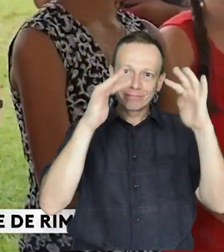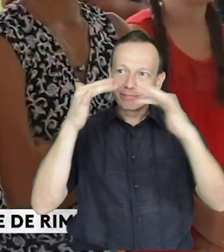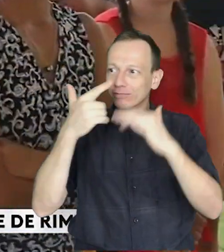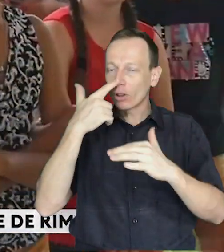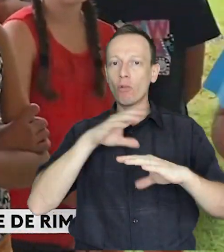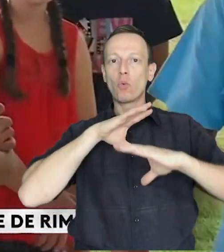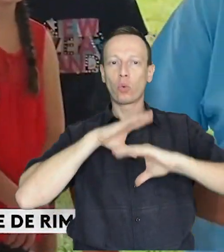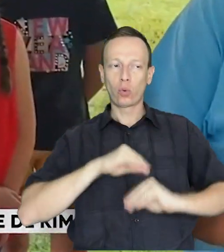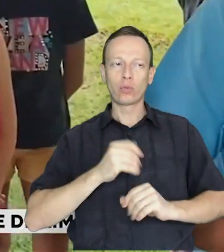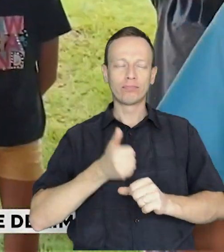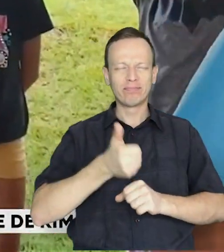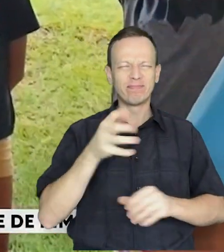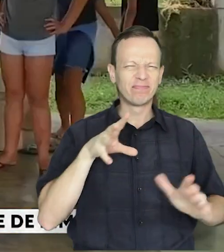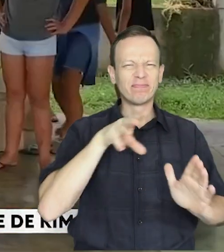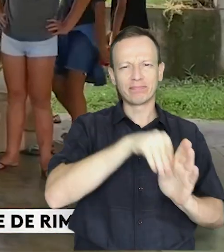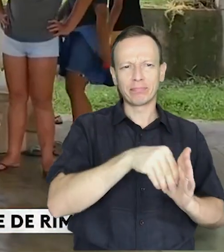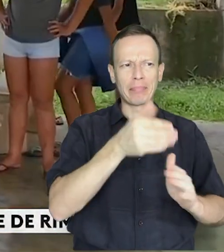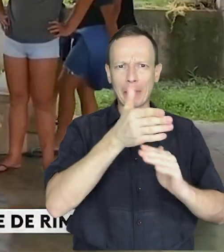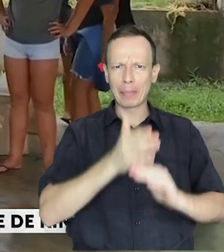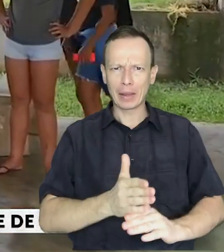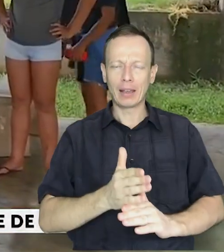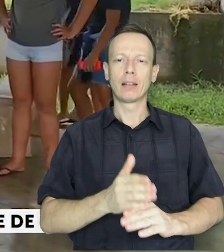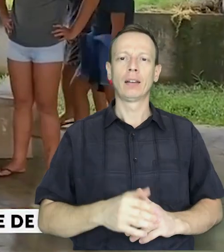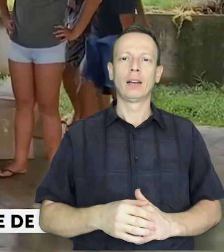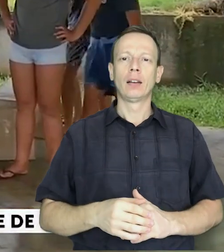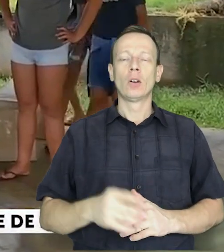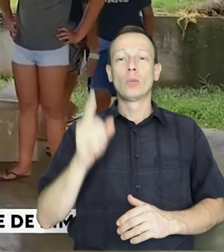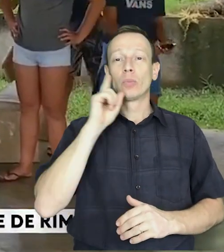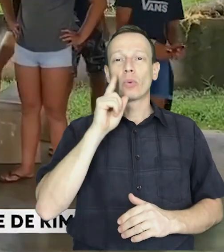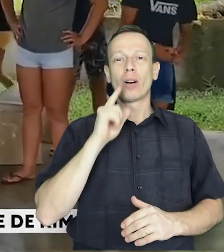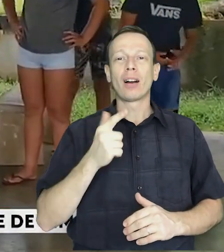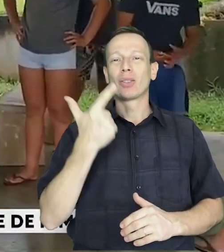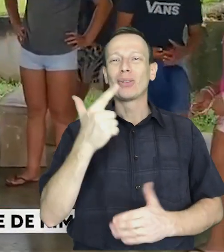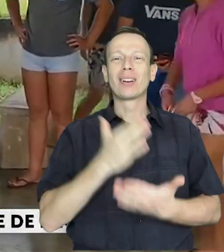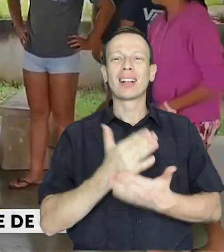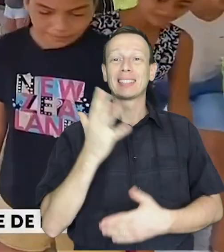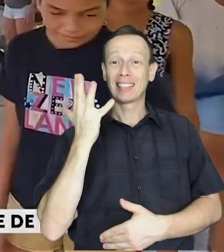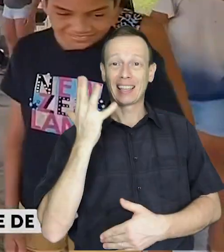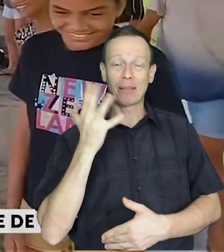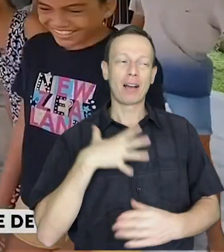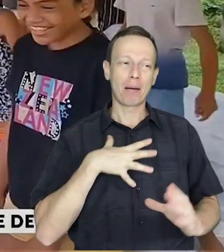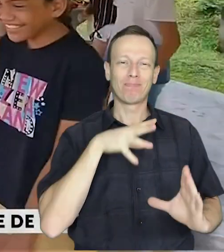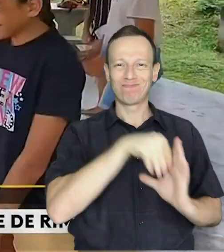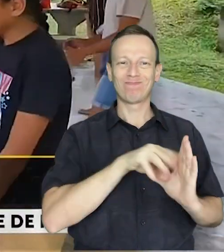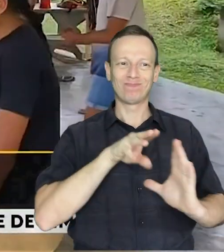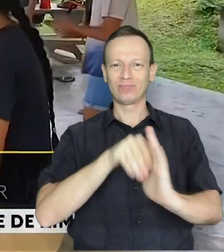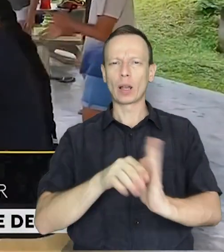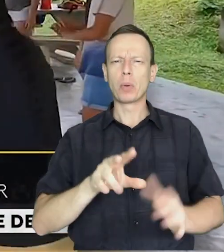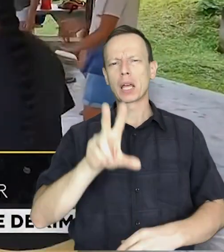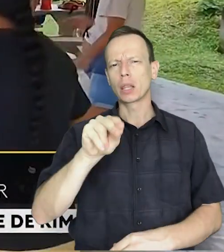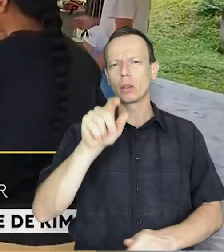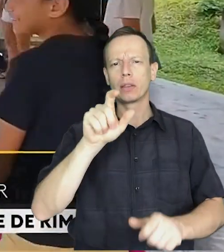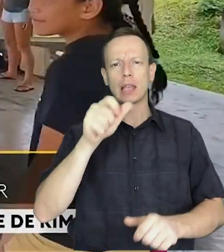a rassuré l'ensemble des jeunes Rimatara, prêts à aborder l'année scolaire dans une des 2 classes de 5e. Ils seront près